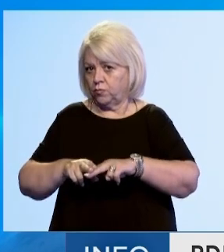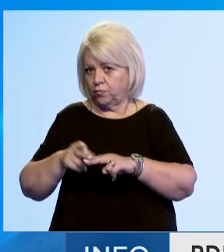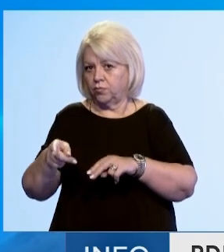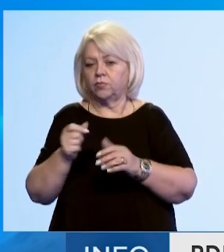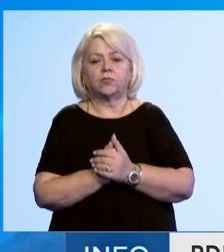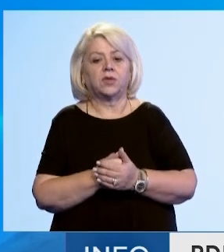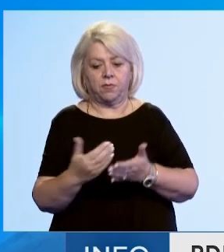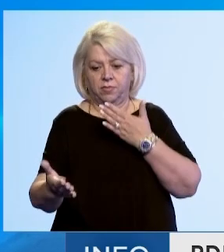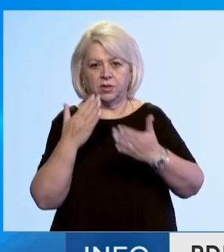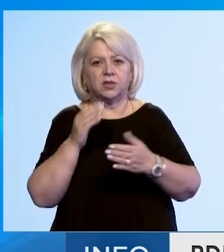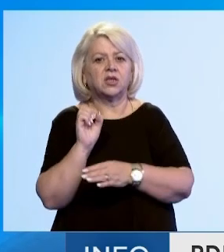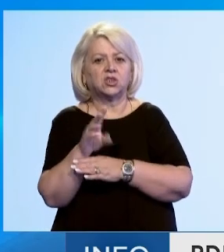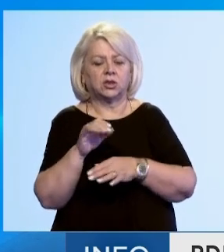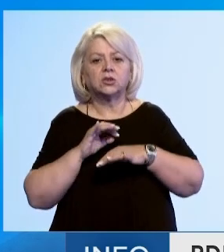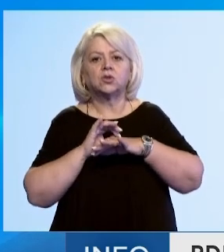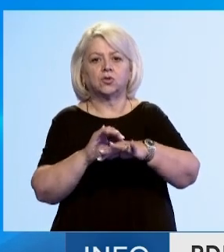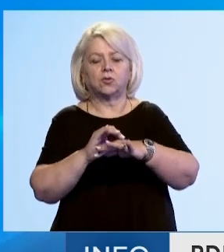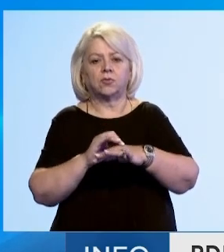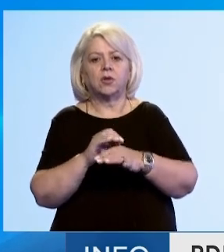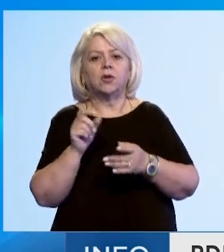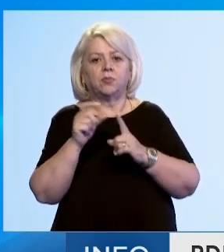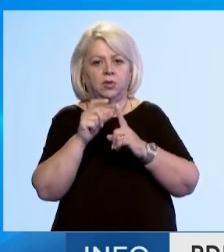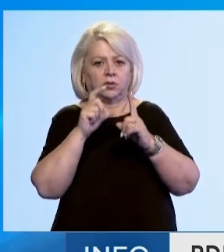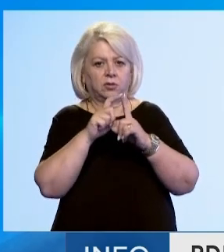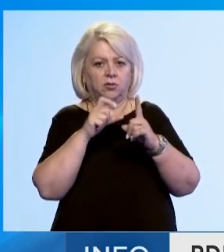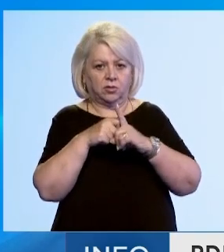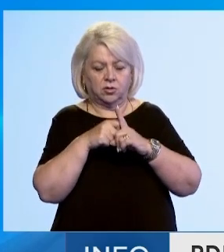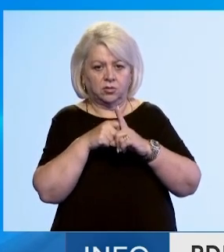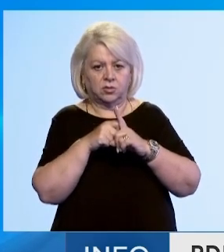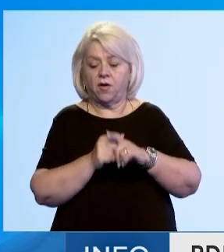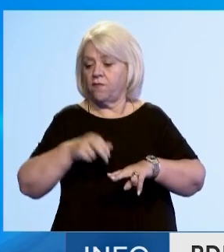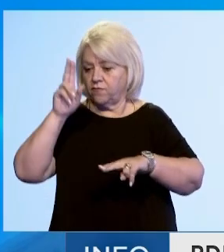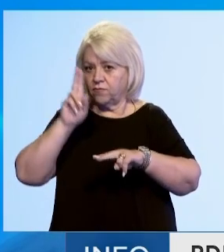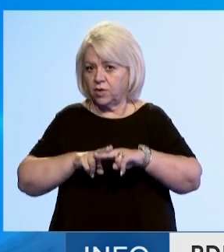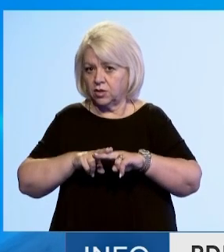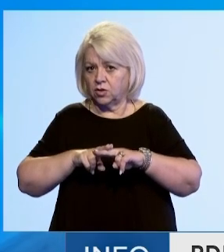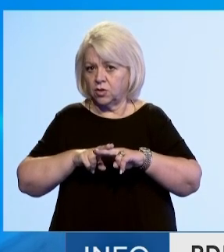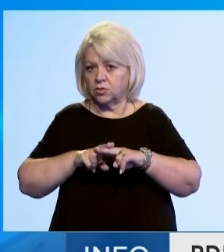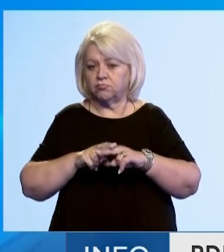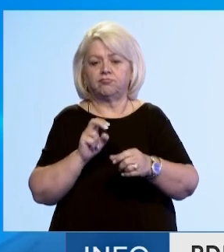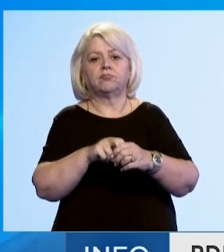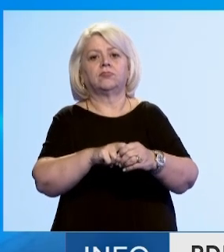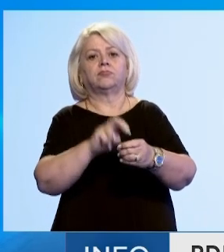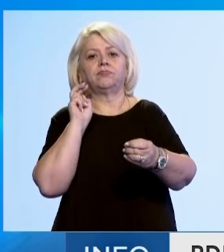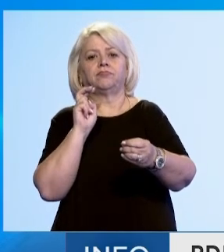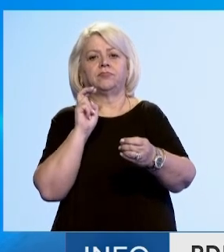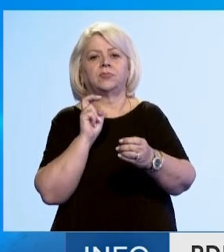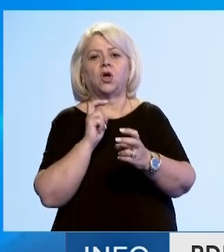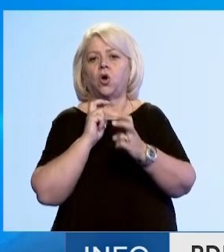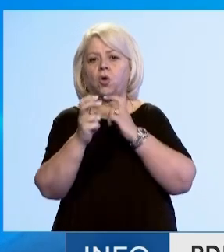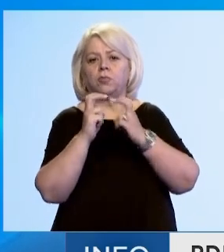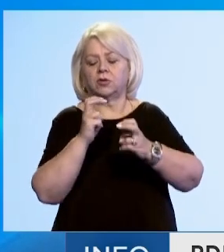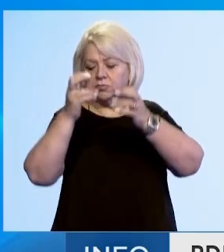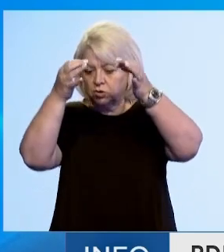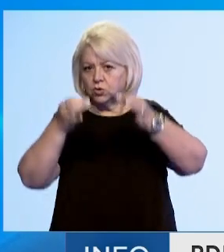pas mbledhjes së këshillit drejtues të Partisë Demokratike të Kosovës, ku vendos që të shkëputet çdo lloj komunikimi